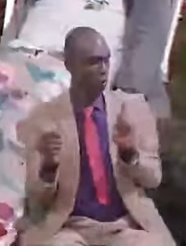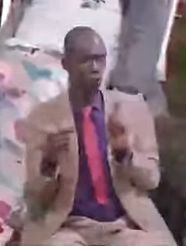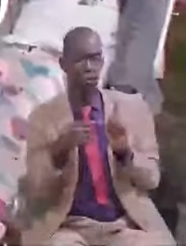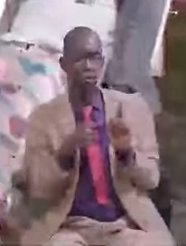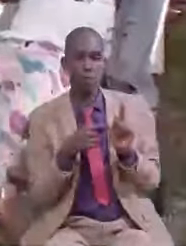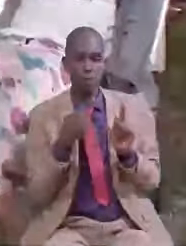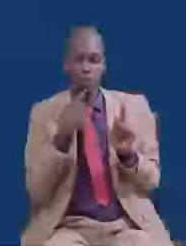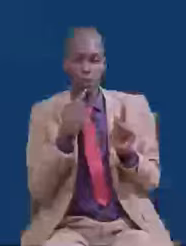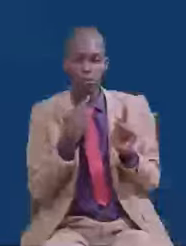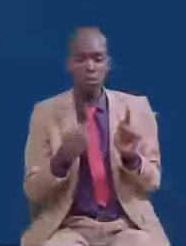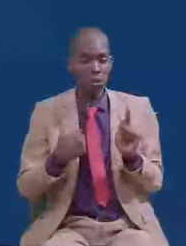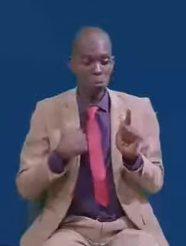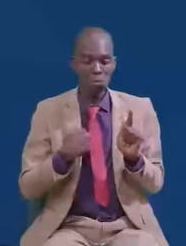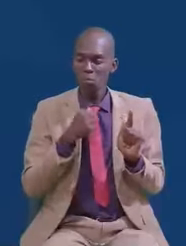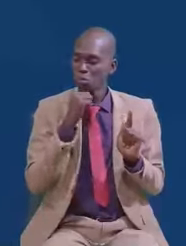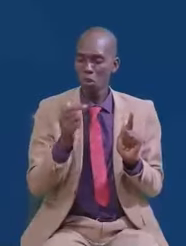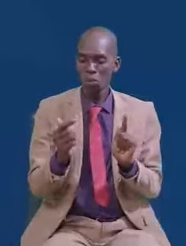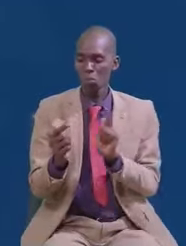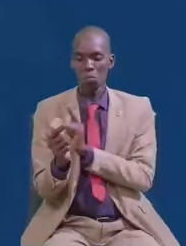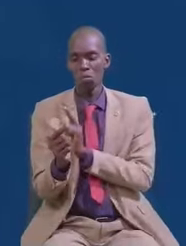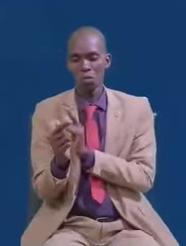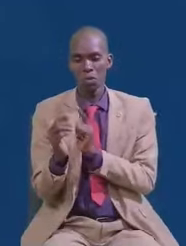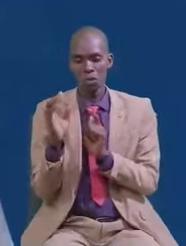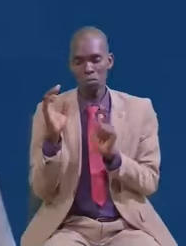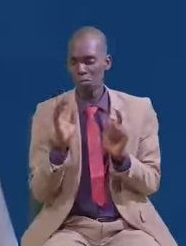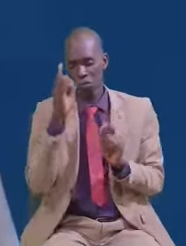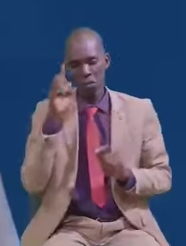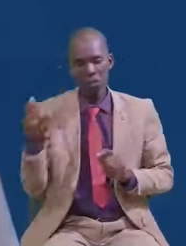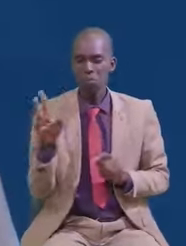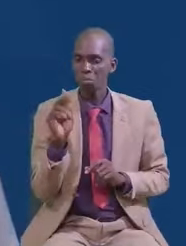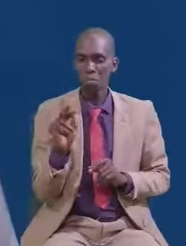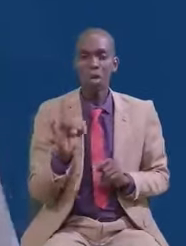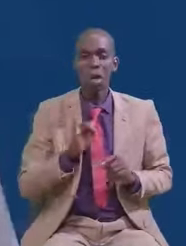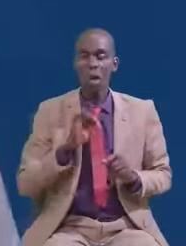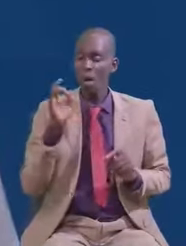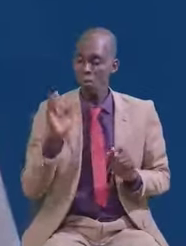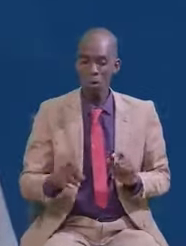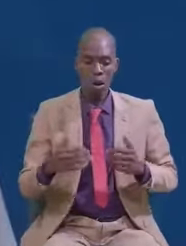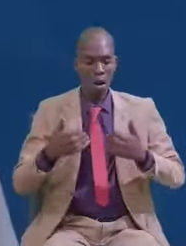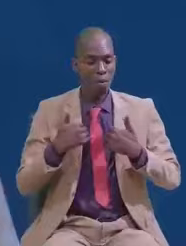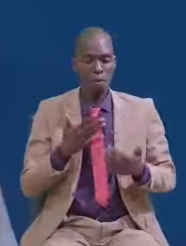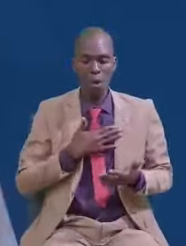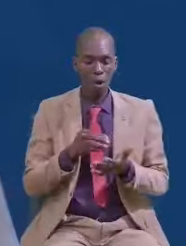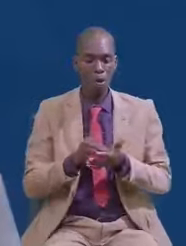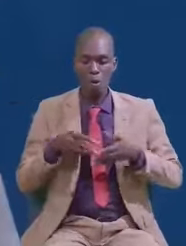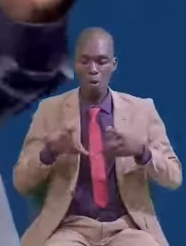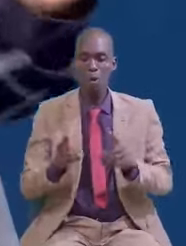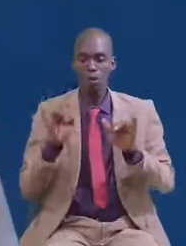La voiture aussi qui vient du cœur, je ne veux pas le laisser aller. Moi aussi, je vais suivre ma voie.